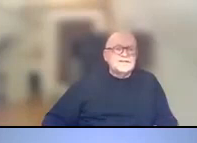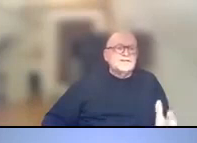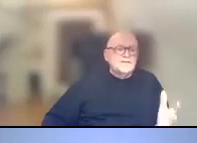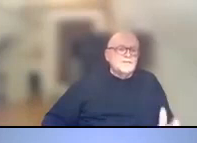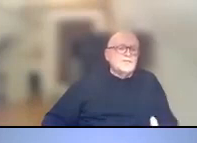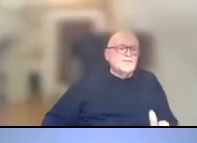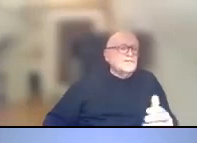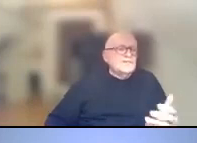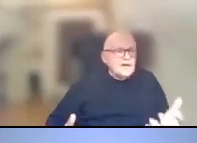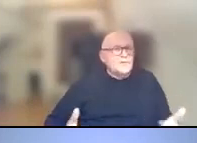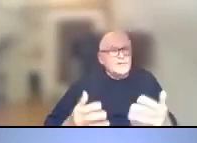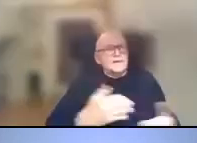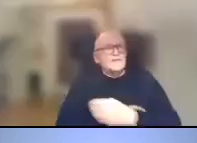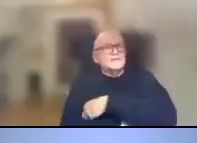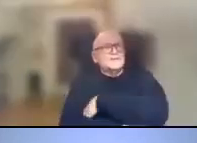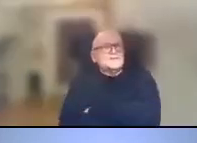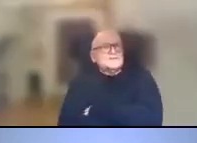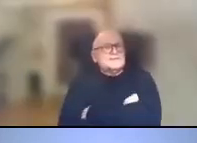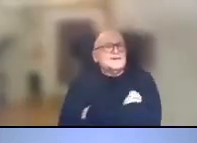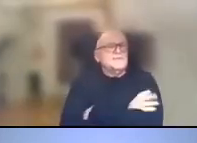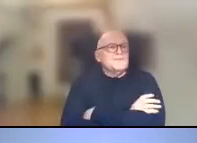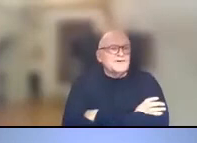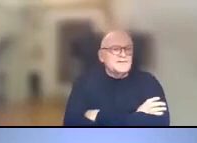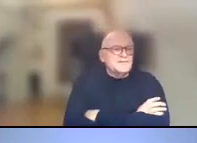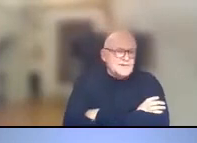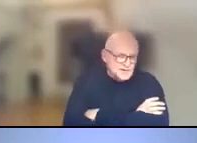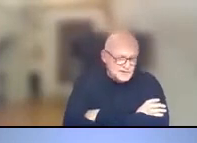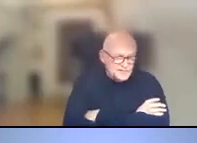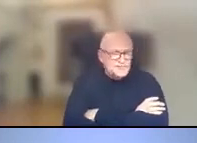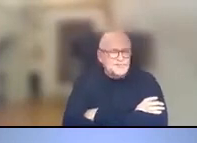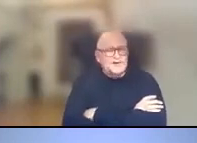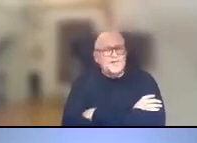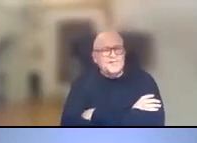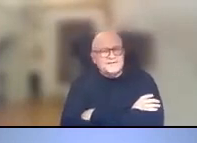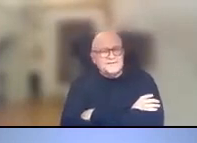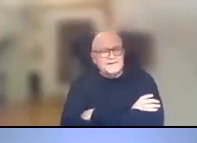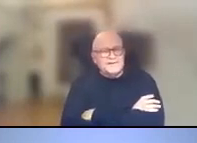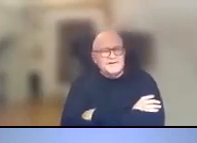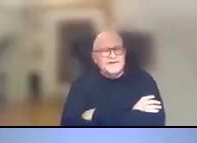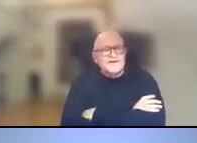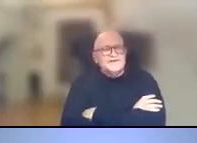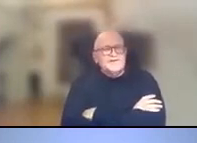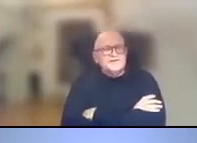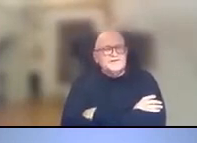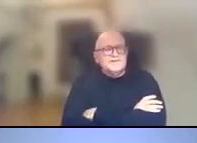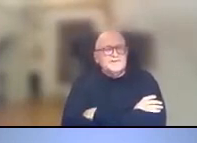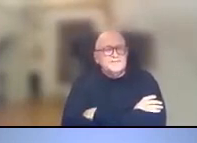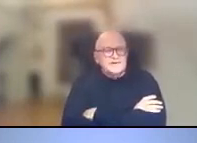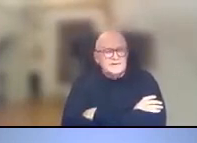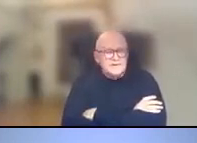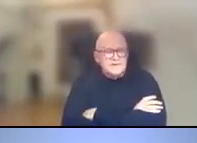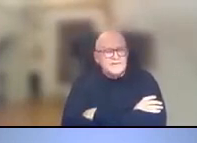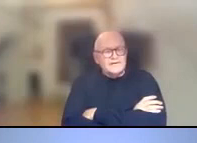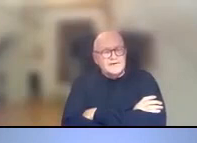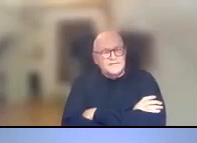es. So viel Werbung, glaube ich, muss sein. Und damit bedanke ich mich für die Aufmerksamkeit, die Sie